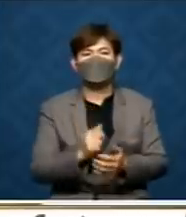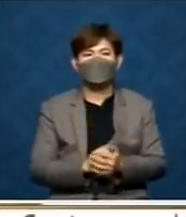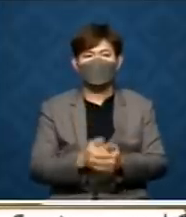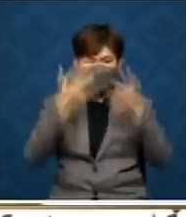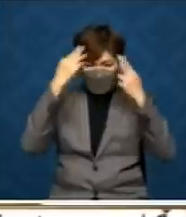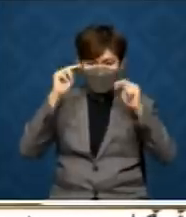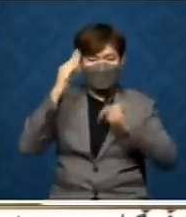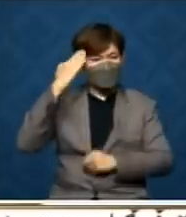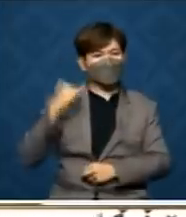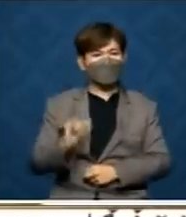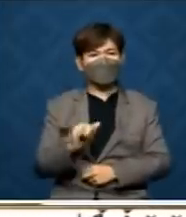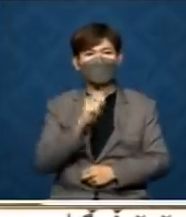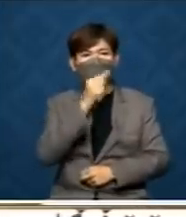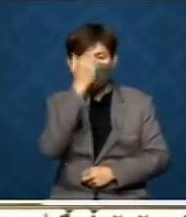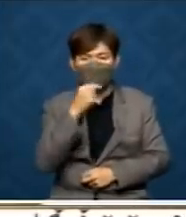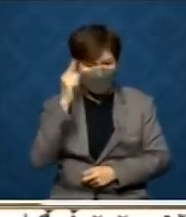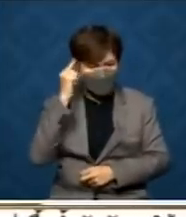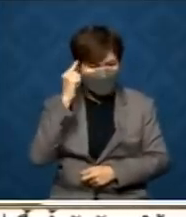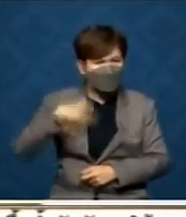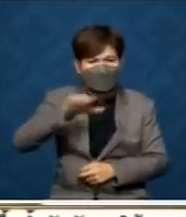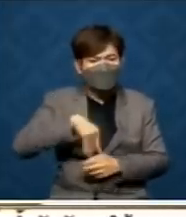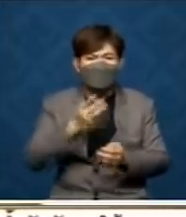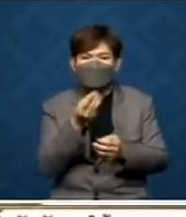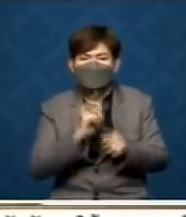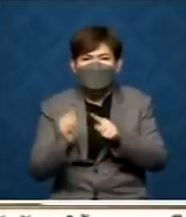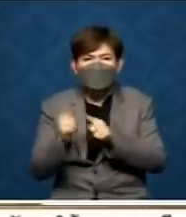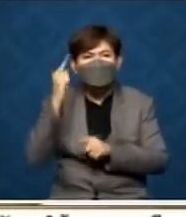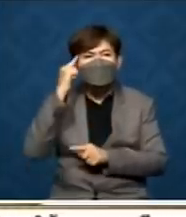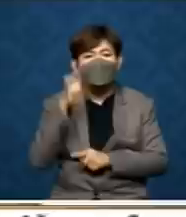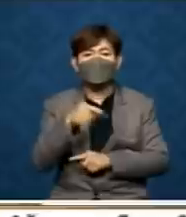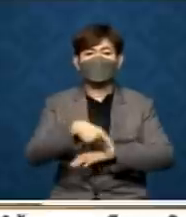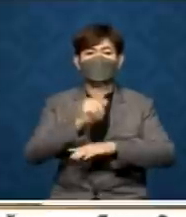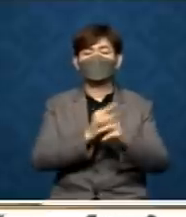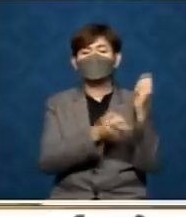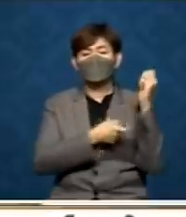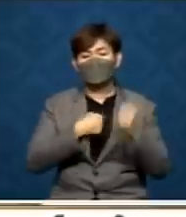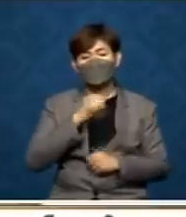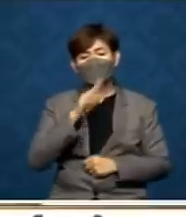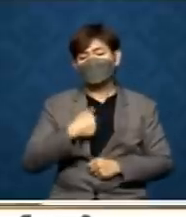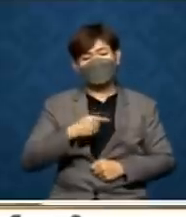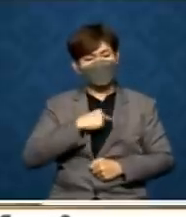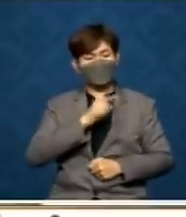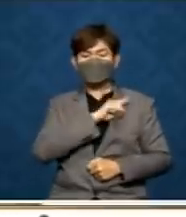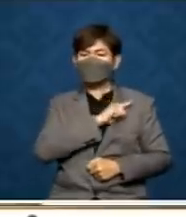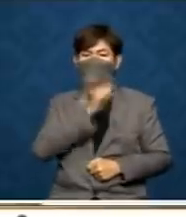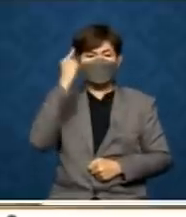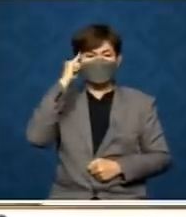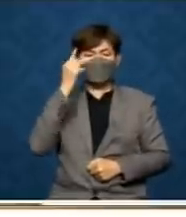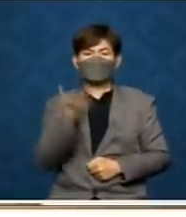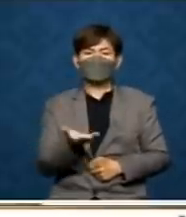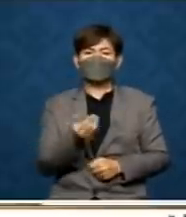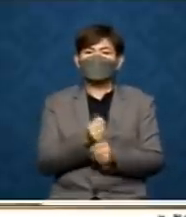ยิ่งลักษณ์เป็นประธานกกอแล้วทำไมเขาต้องรู้ทุกเรื่องเรื่องข้าวแล้วคุณเป็นประธานจันทร์ยางปฏิเสธว่าผมจะรู้ทุกเรื่องได้ยังไง